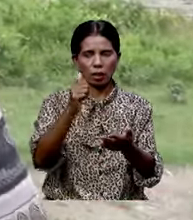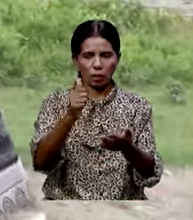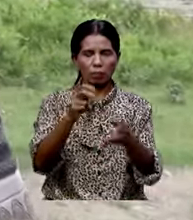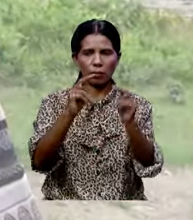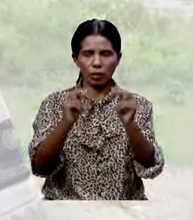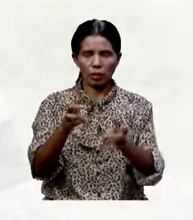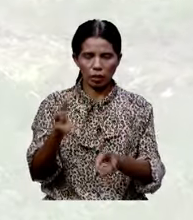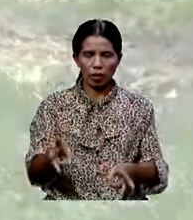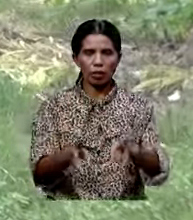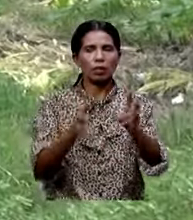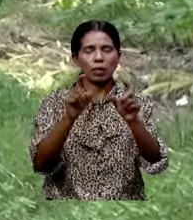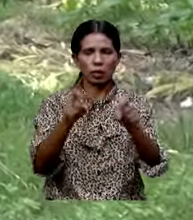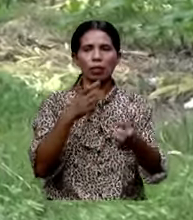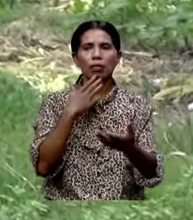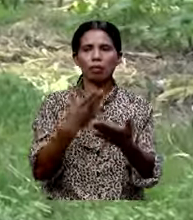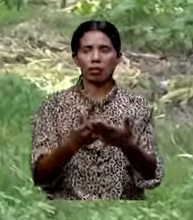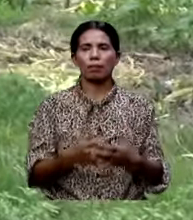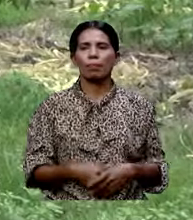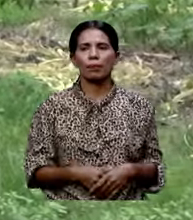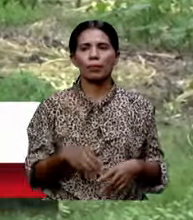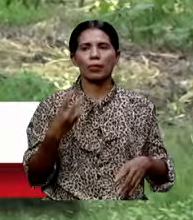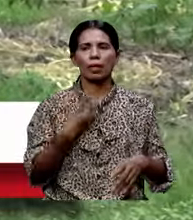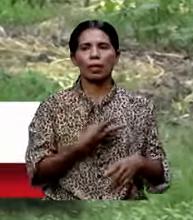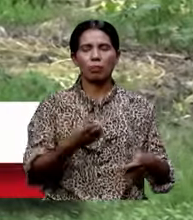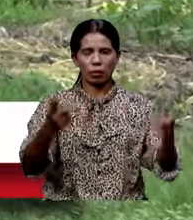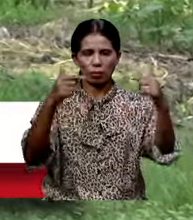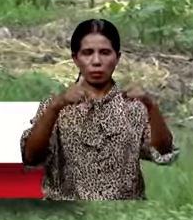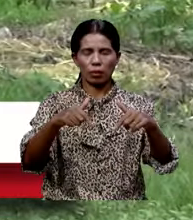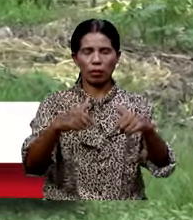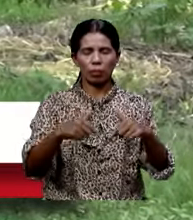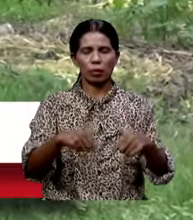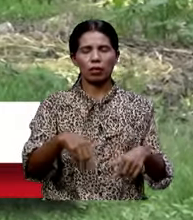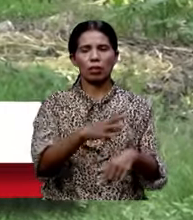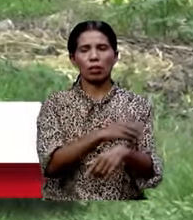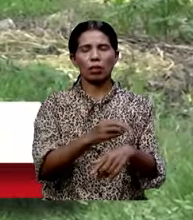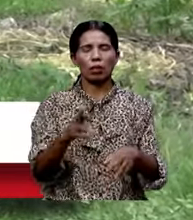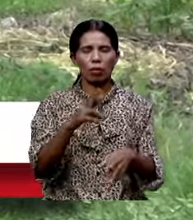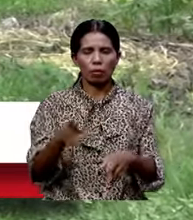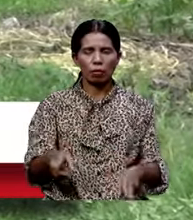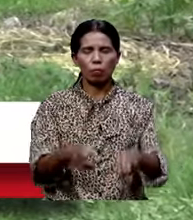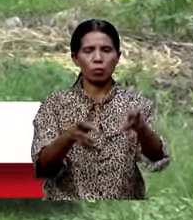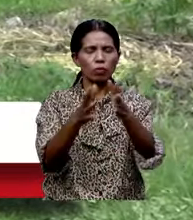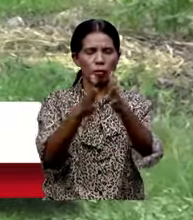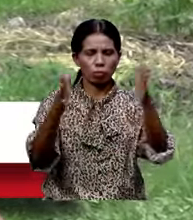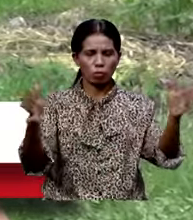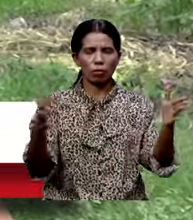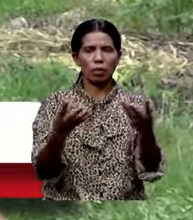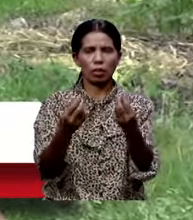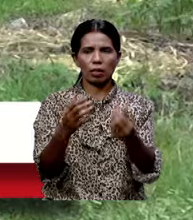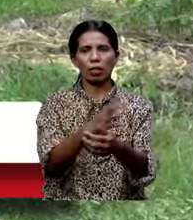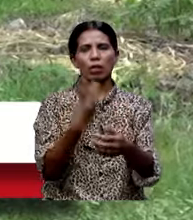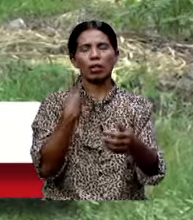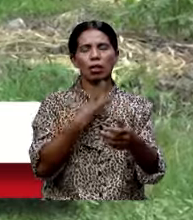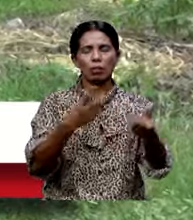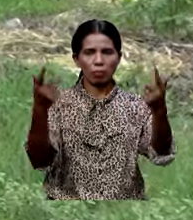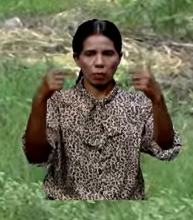entrepresa dalan tinggi dia ami asa tun mai tahu mak barak liu mota mas bo tahu mas o barak am tun